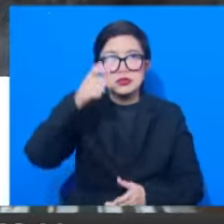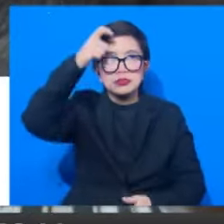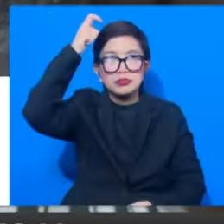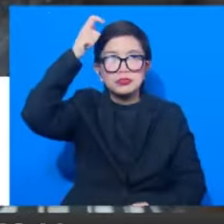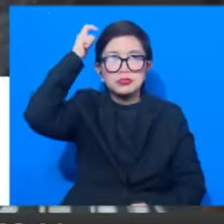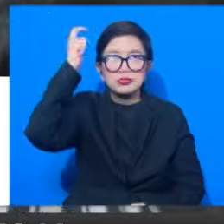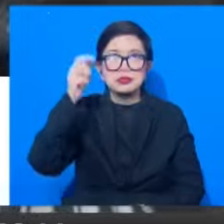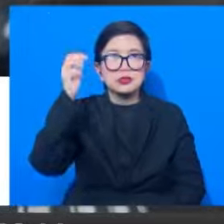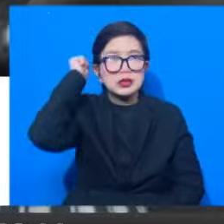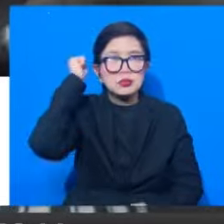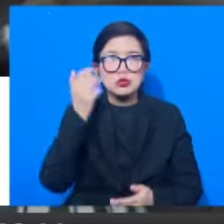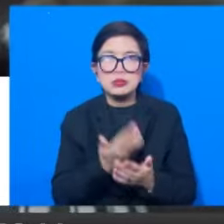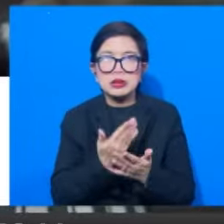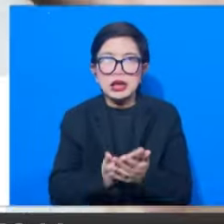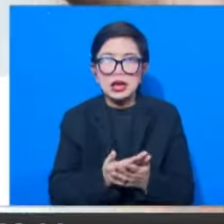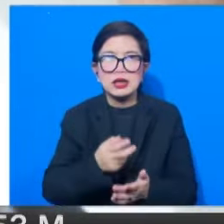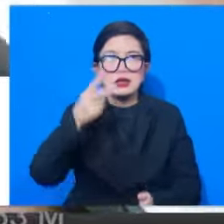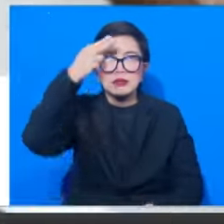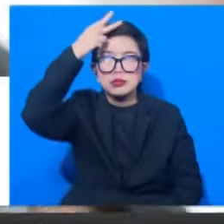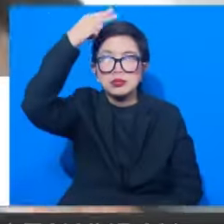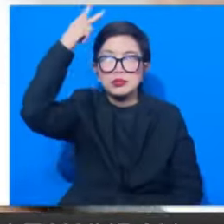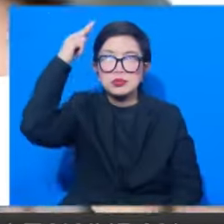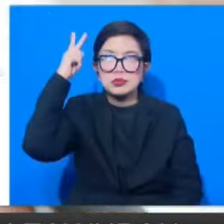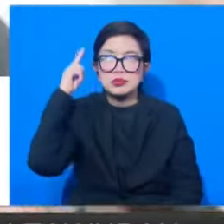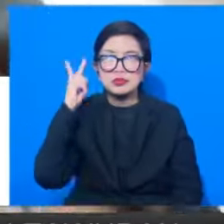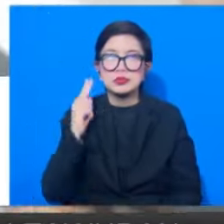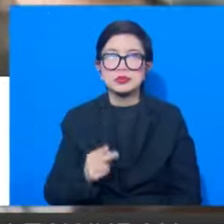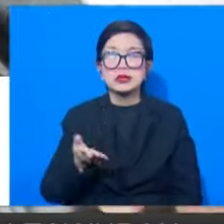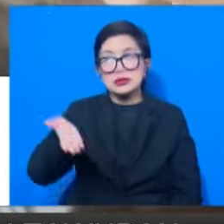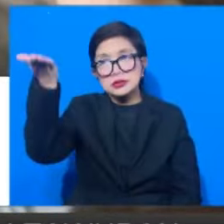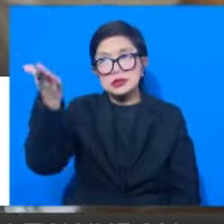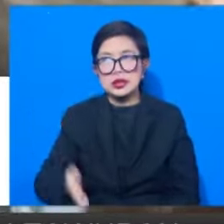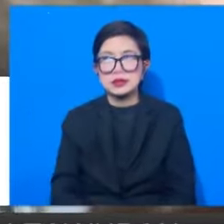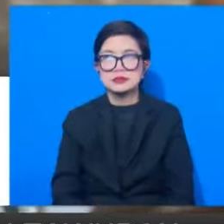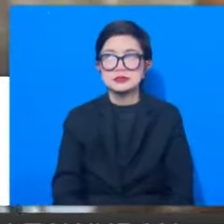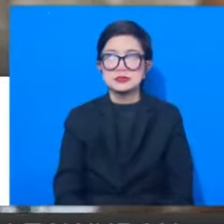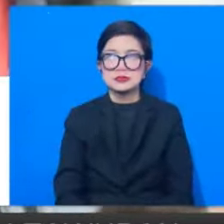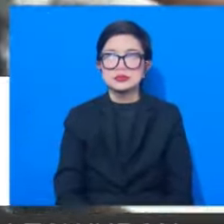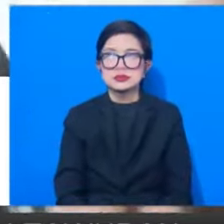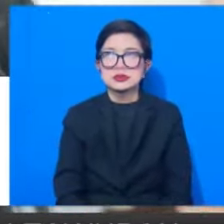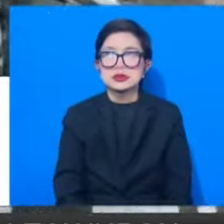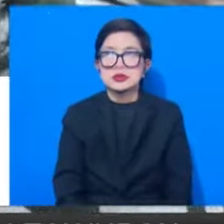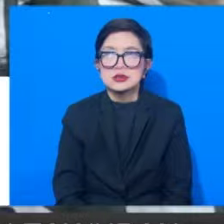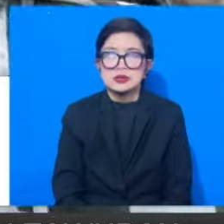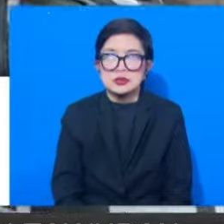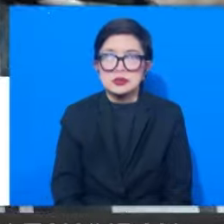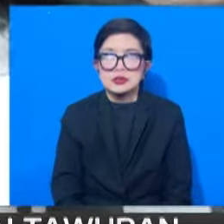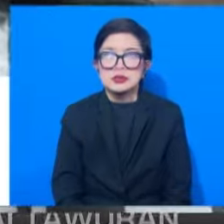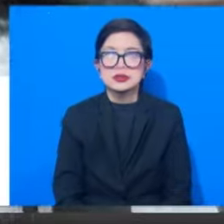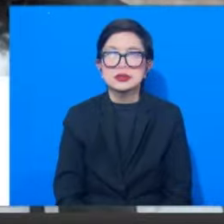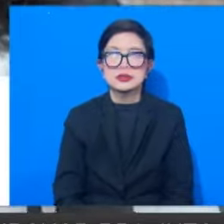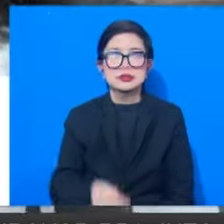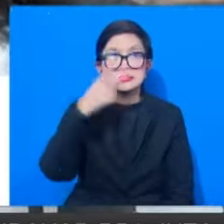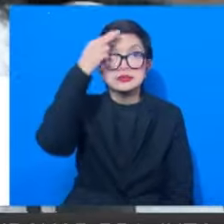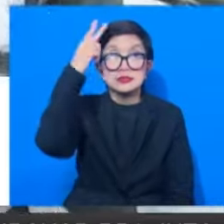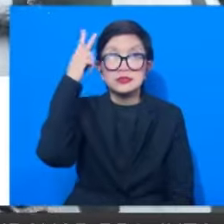ibu. Dirinya pun pasrah soal model potongan rambut dan menyerahkan pilihan model kepada ibunya. Potongan rambutnya dipaksa